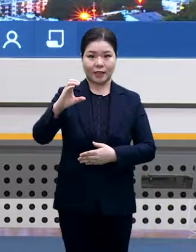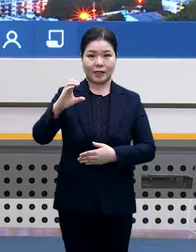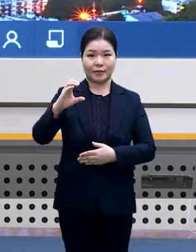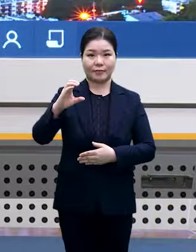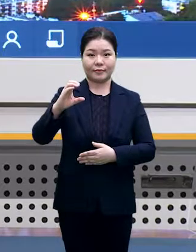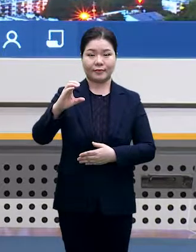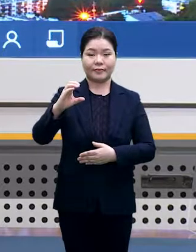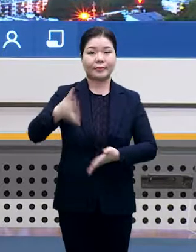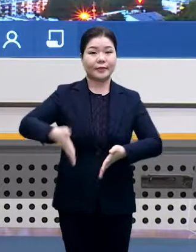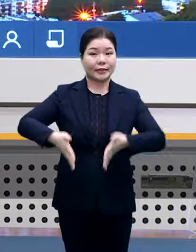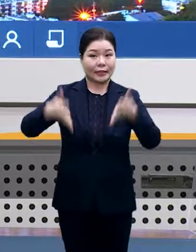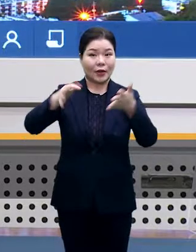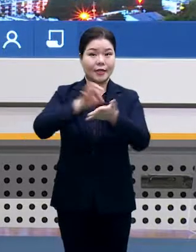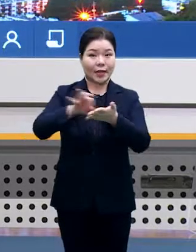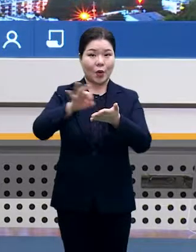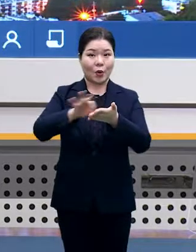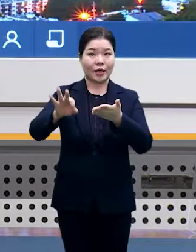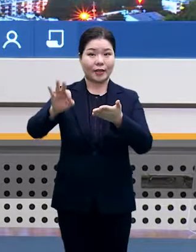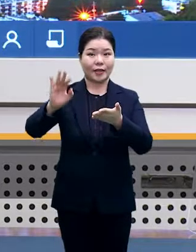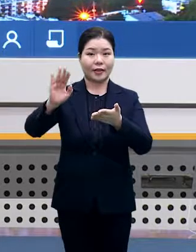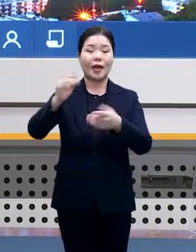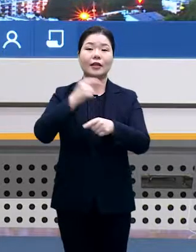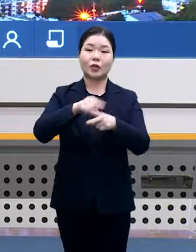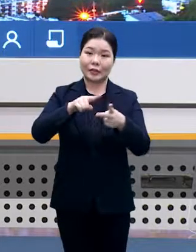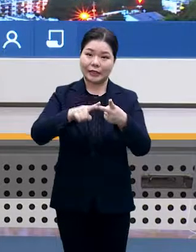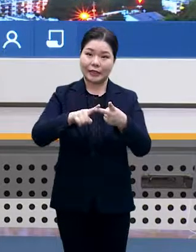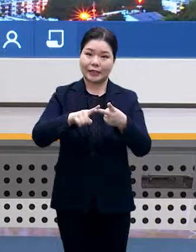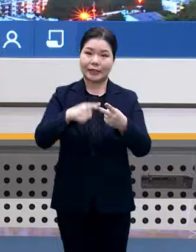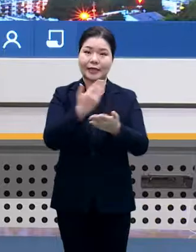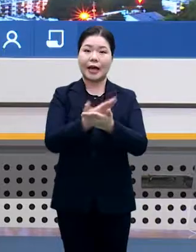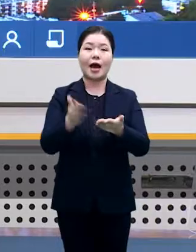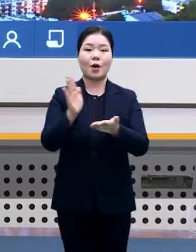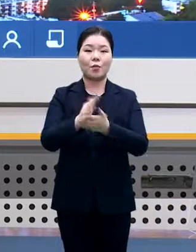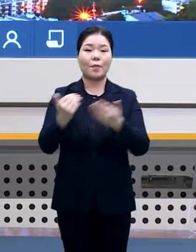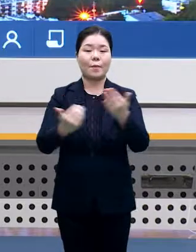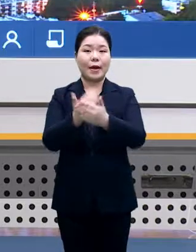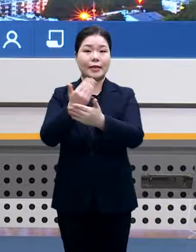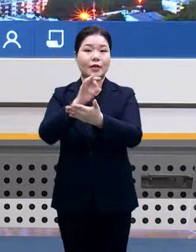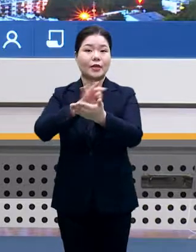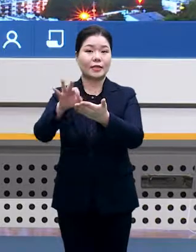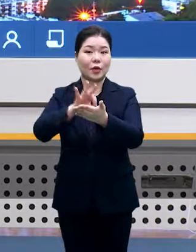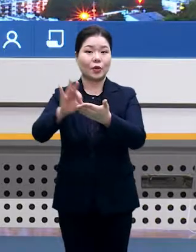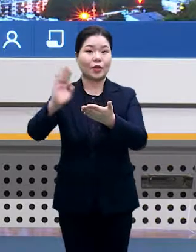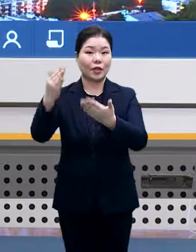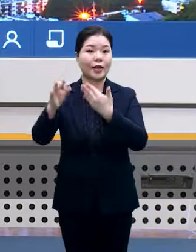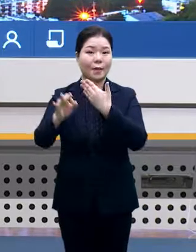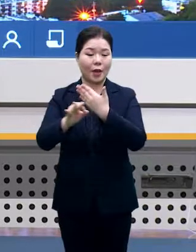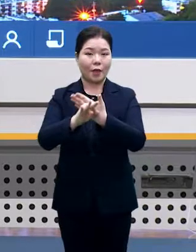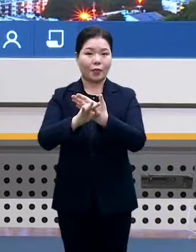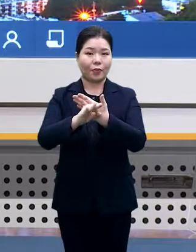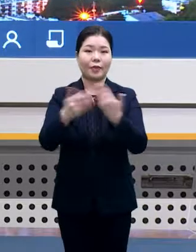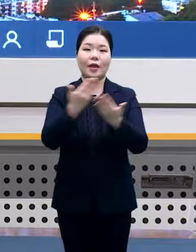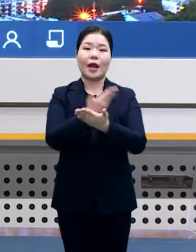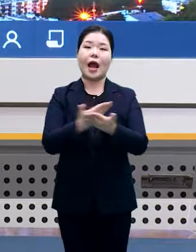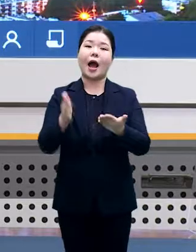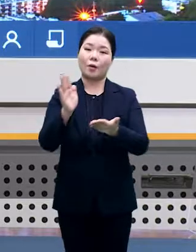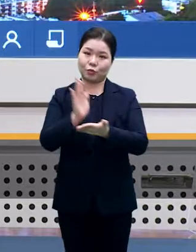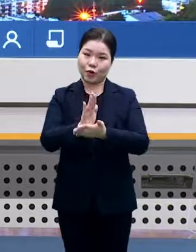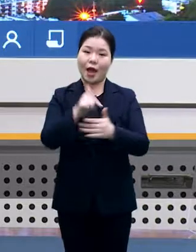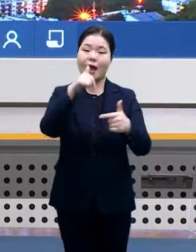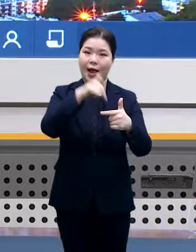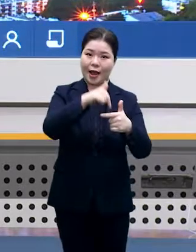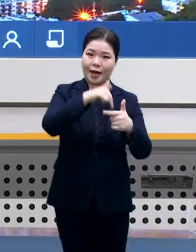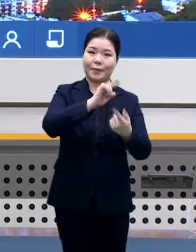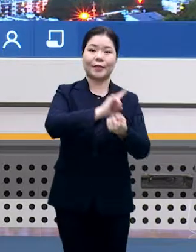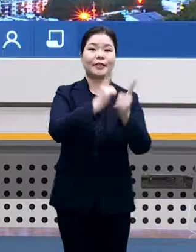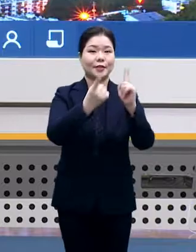SOC 시설에 쓰인다든지 강북 발전에 쓰인다면은